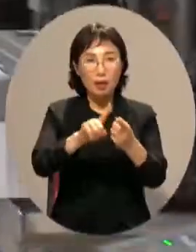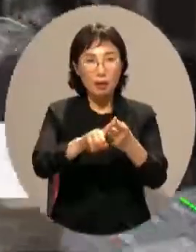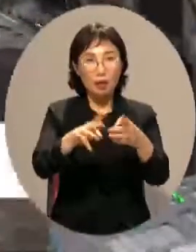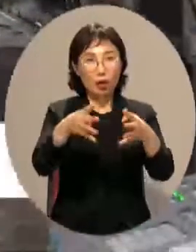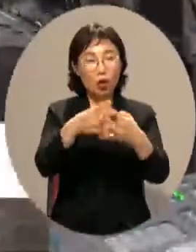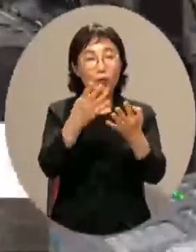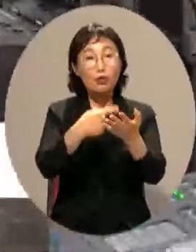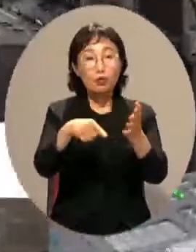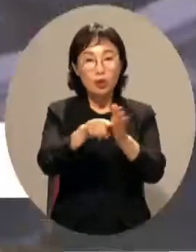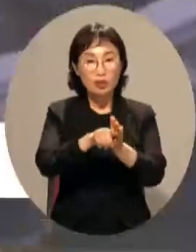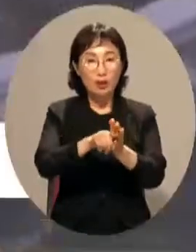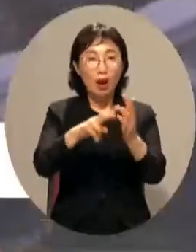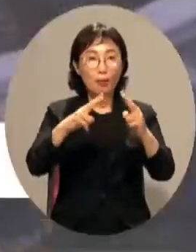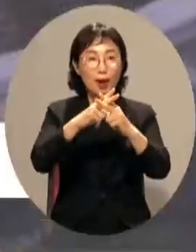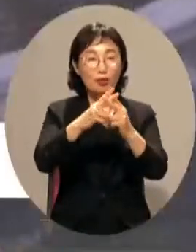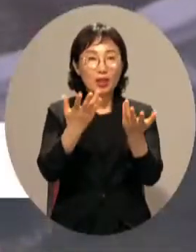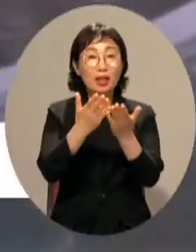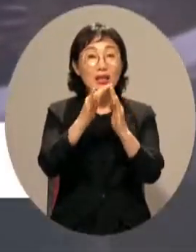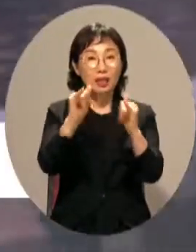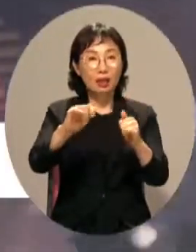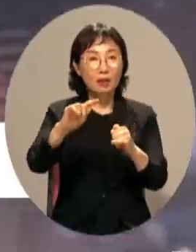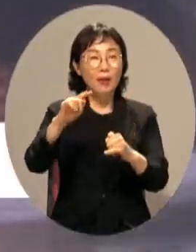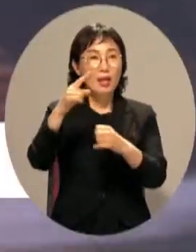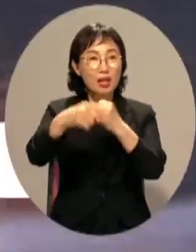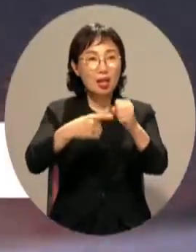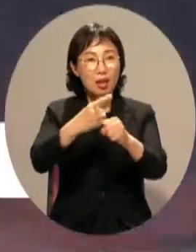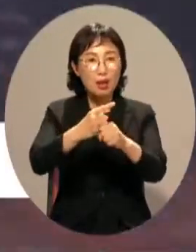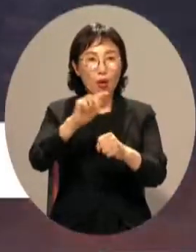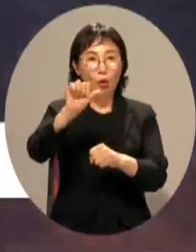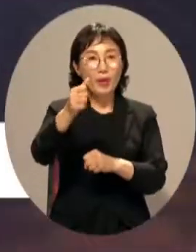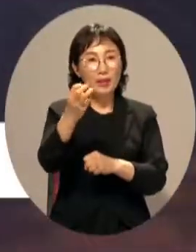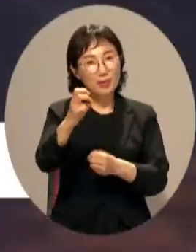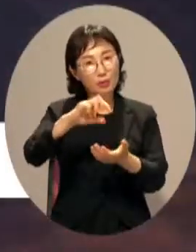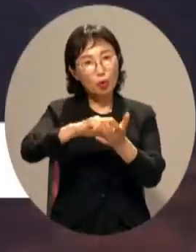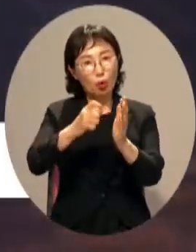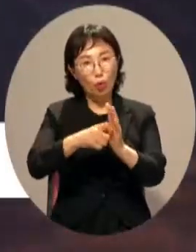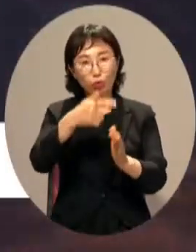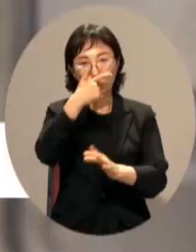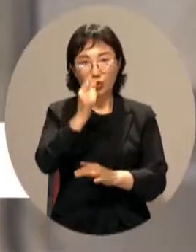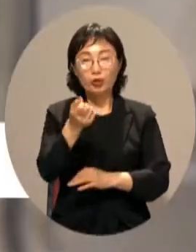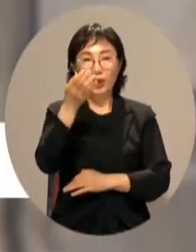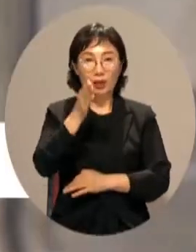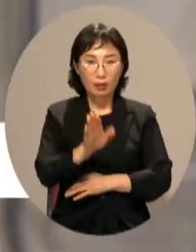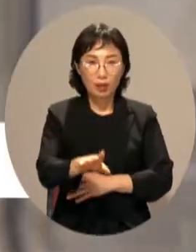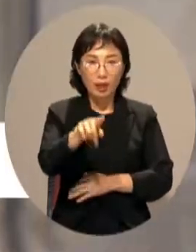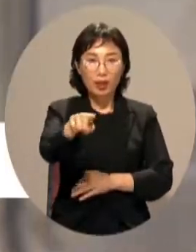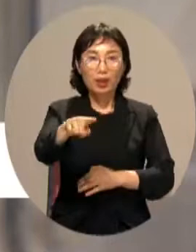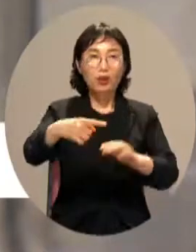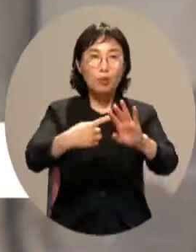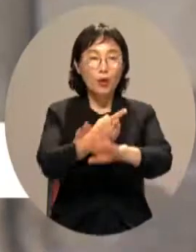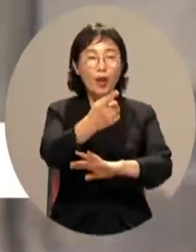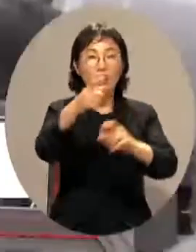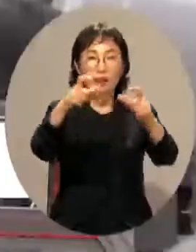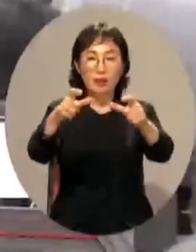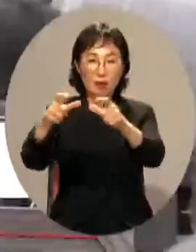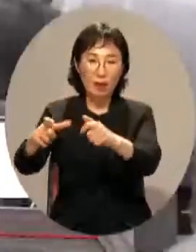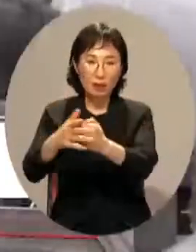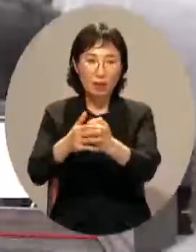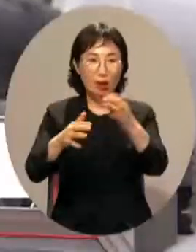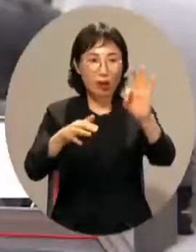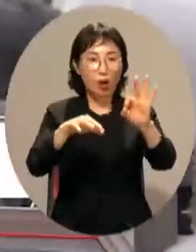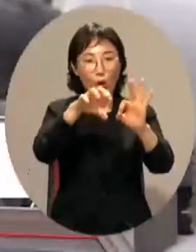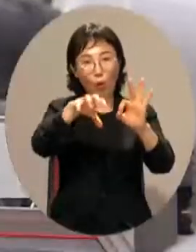학사학위 수준의 반도체 인력은 매년 530명 정도 부족한데 수도권 이외 지역에서 거점 대학 10곳을